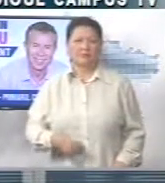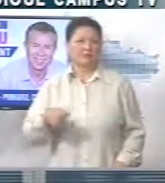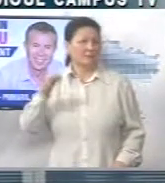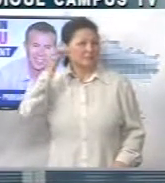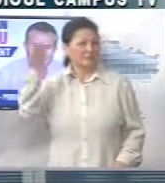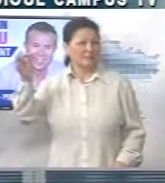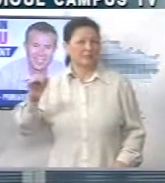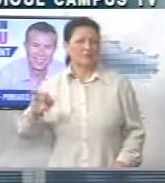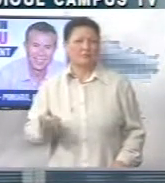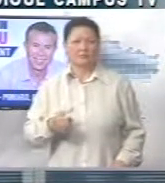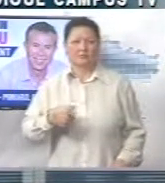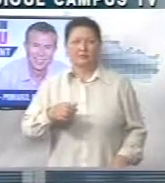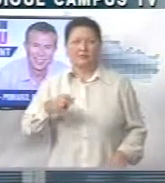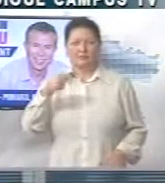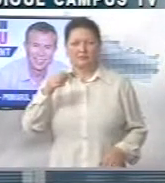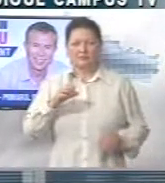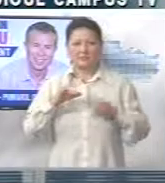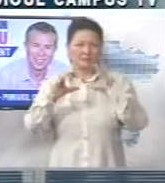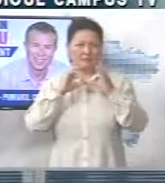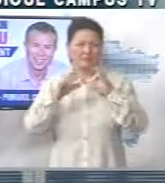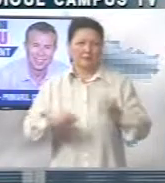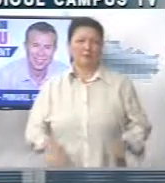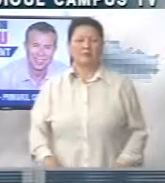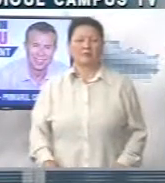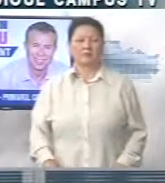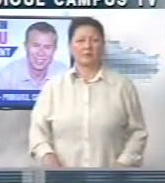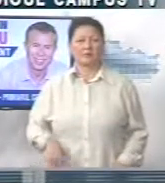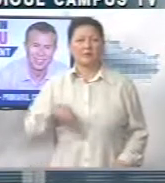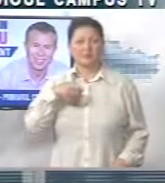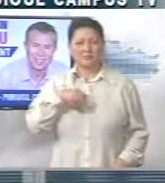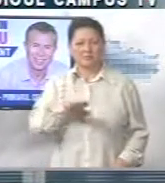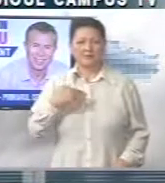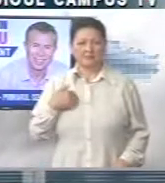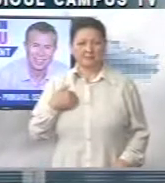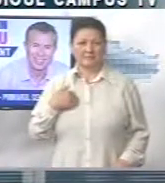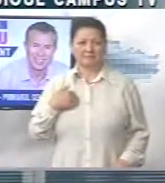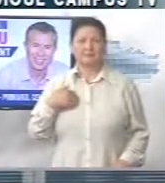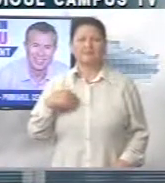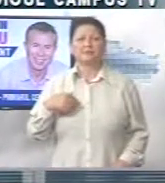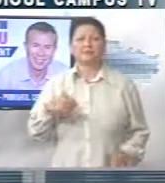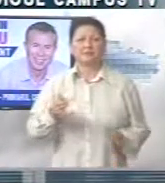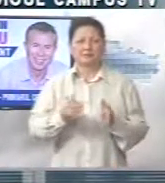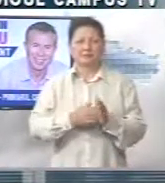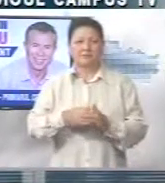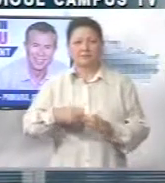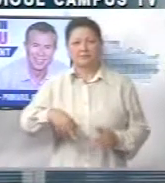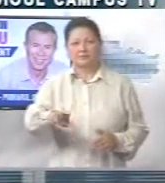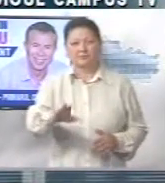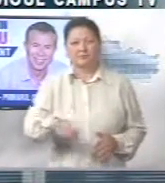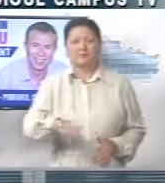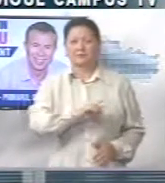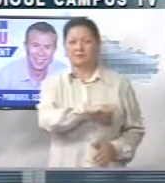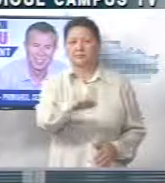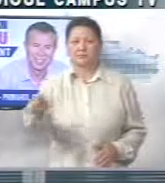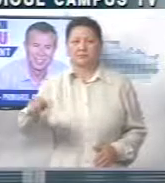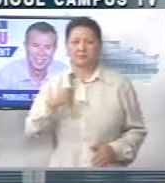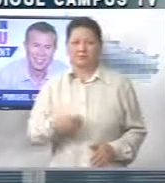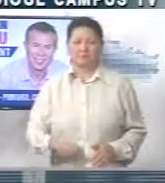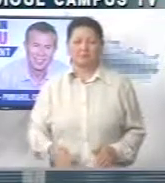care poate Dumnezeu nu le-a dat o viață la fel de bună, să spun,